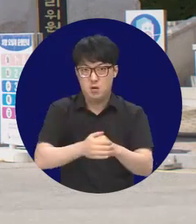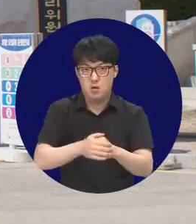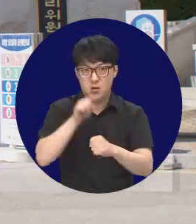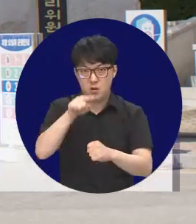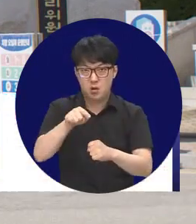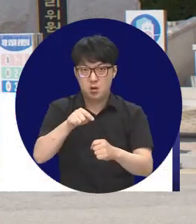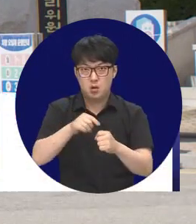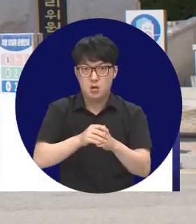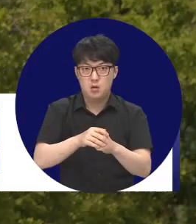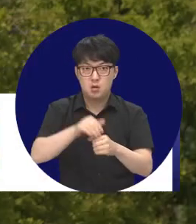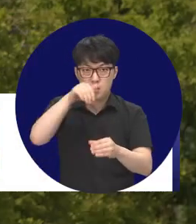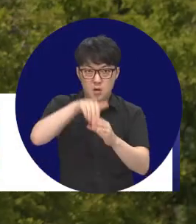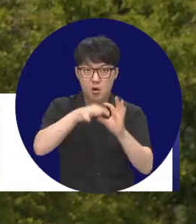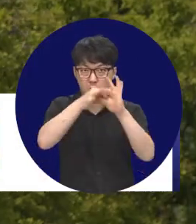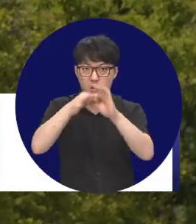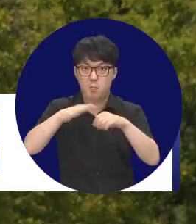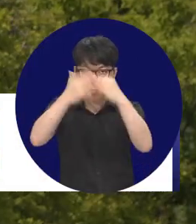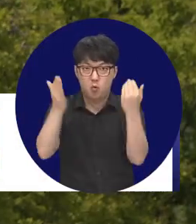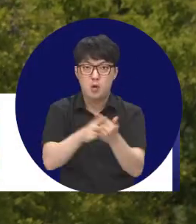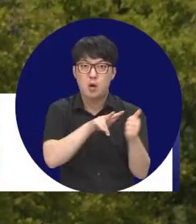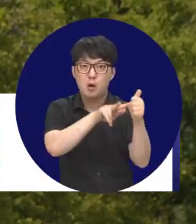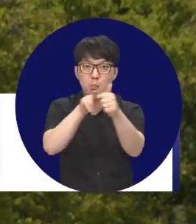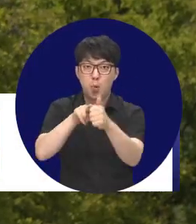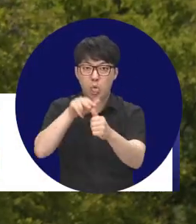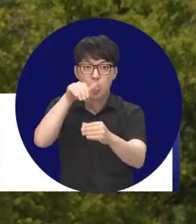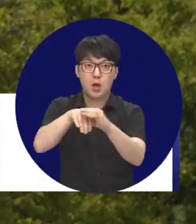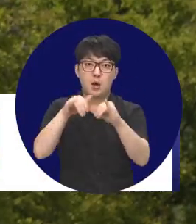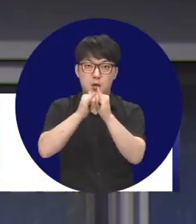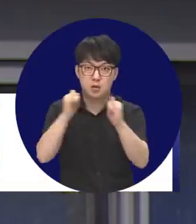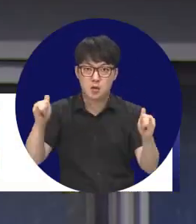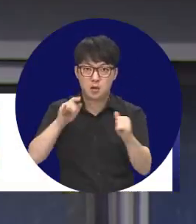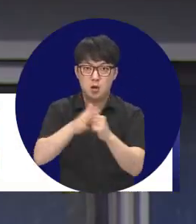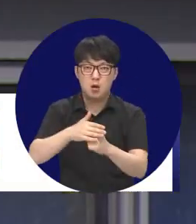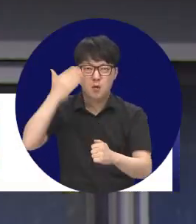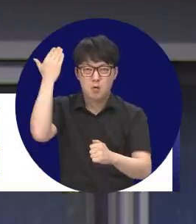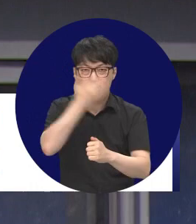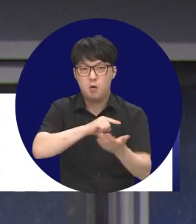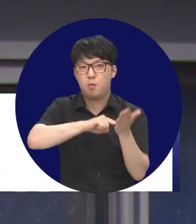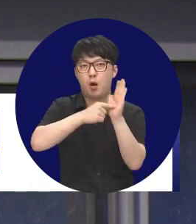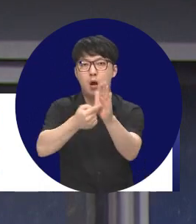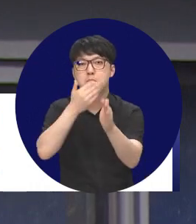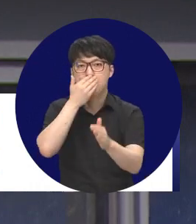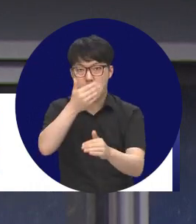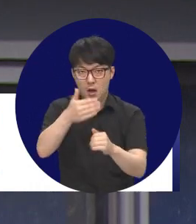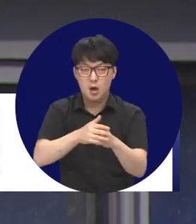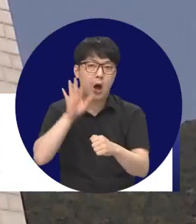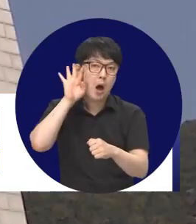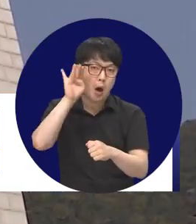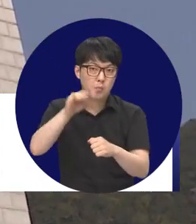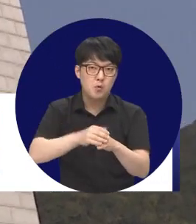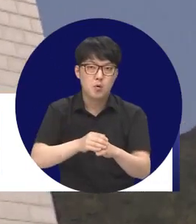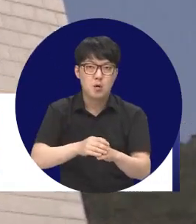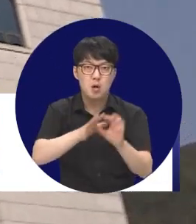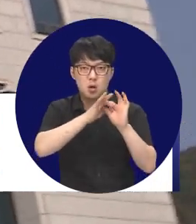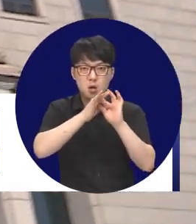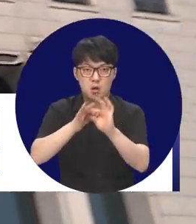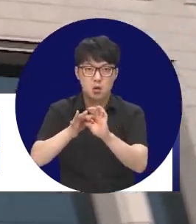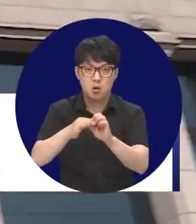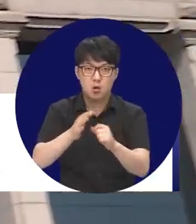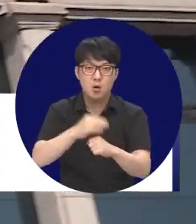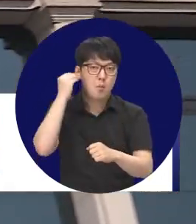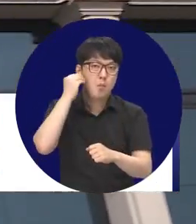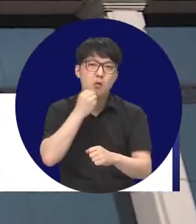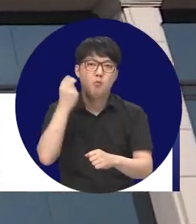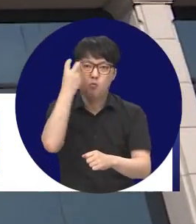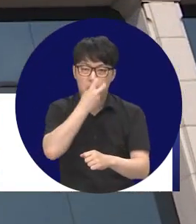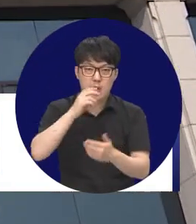중앙선거관리위원회는 선거와 관련된 모든 정보를 유권자들에게 투명하게 공개할 수 있도록 앞으로도 지속적으로 홈페이지를 관리,